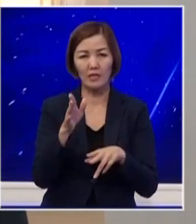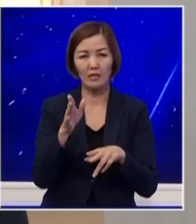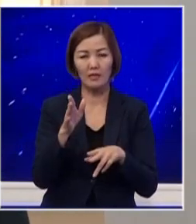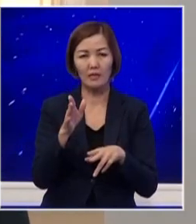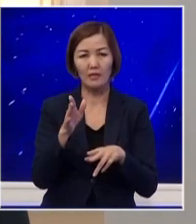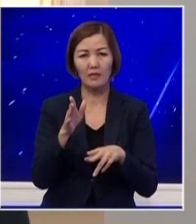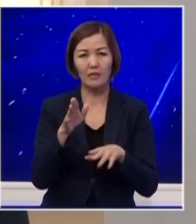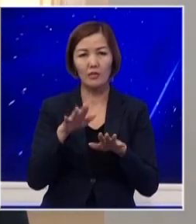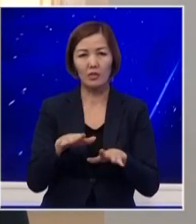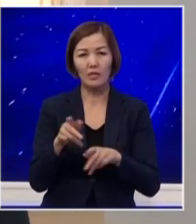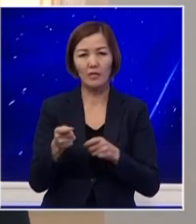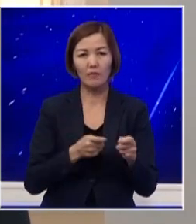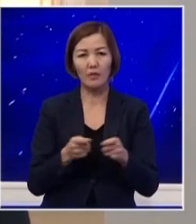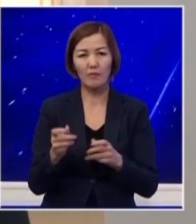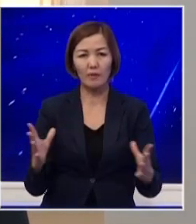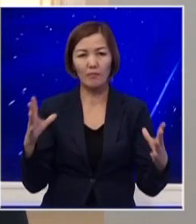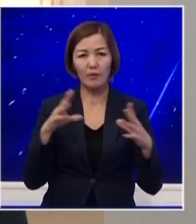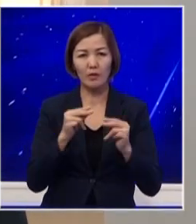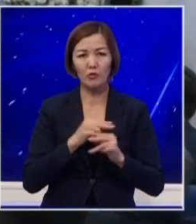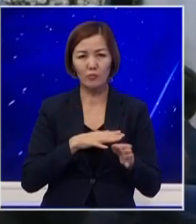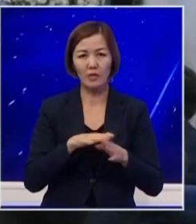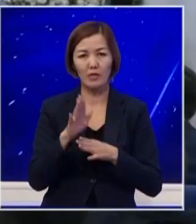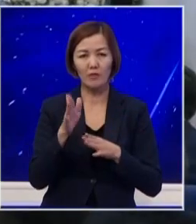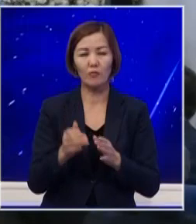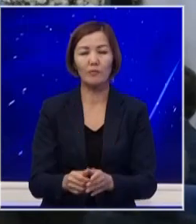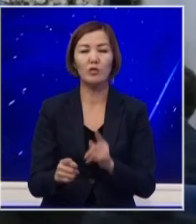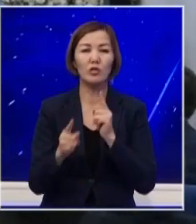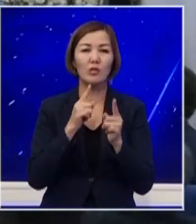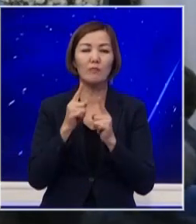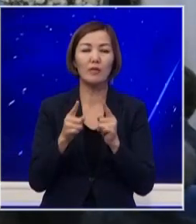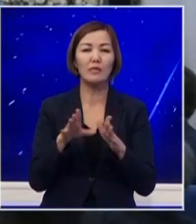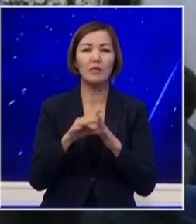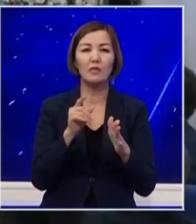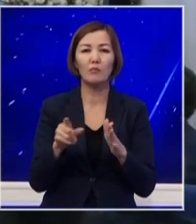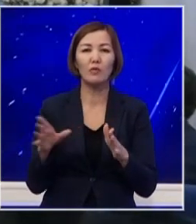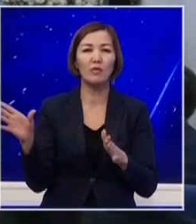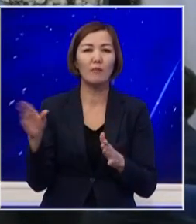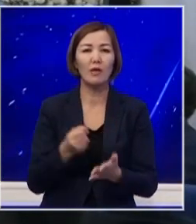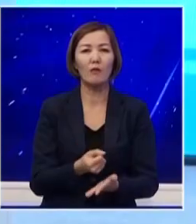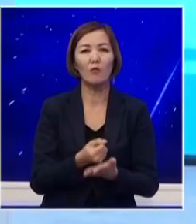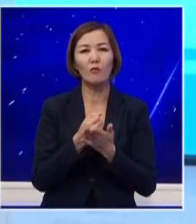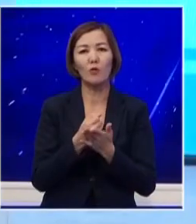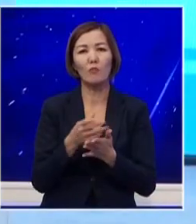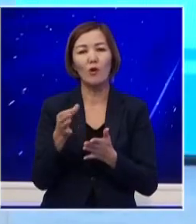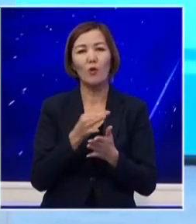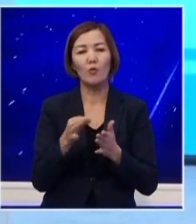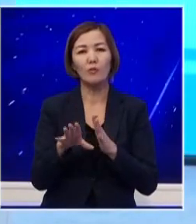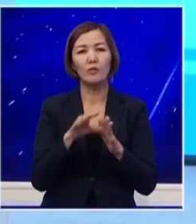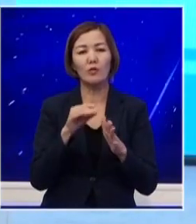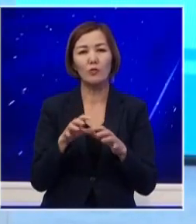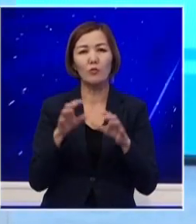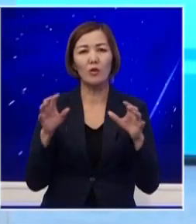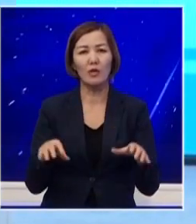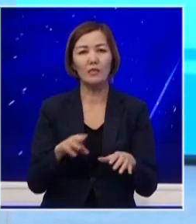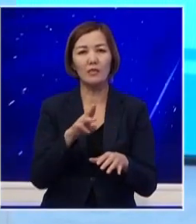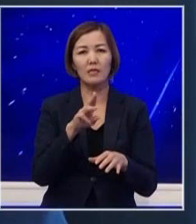осы жергілікті билікпен қоян-қолтық жұмыс істейміз деп ойлаймыз. Жиын барысында өңір депутаттары бір ауыздан қолдау білдіріп, облыстық мәслихат төрағасы лауазымына